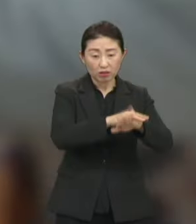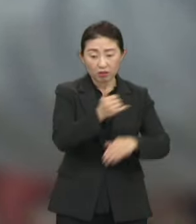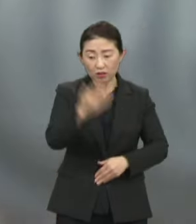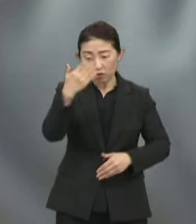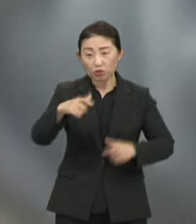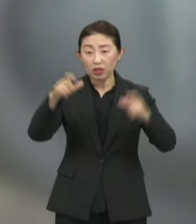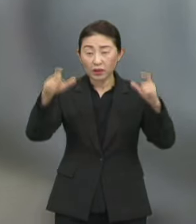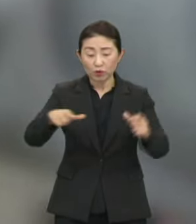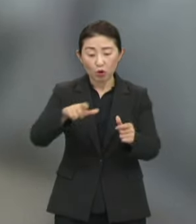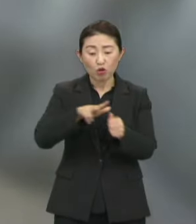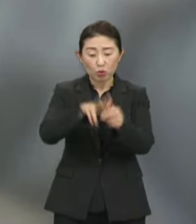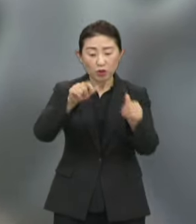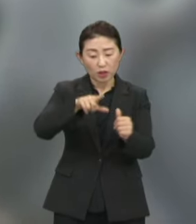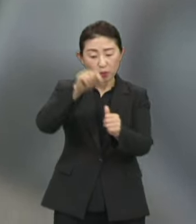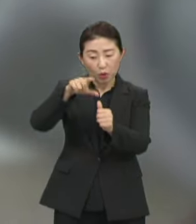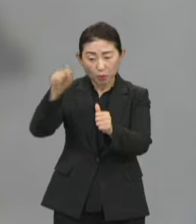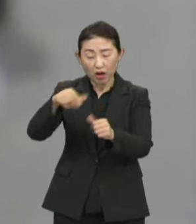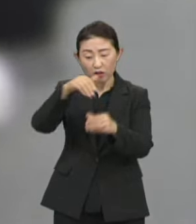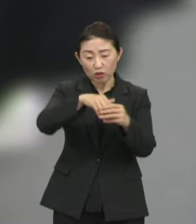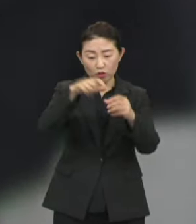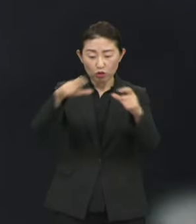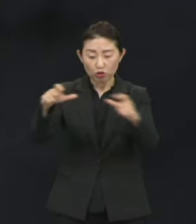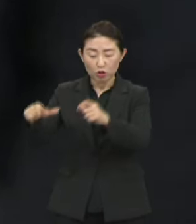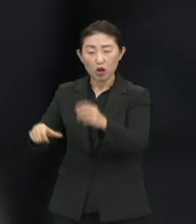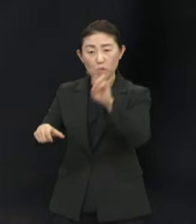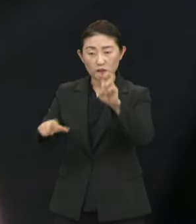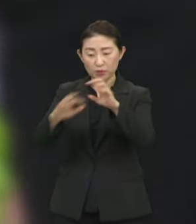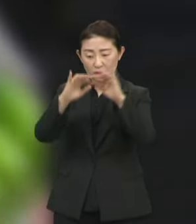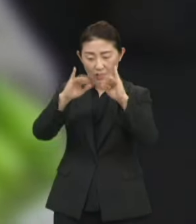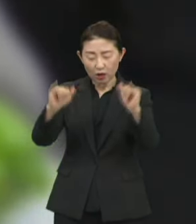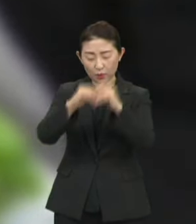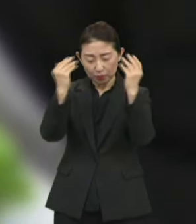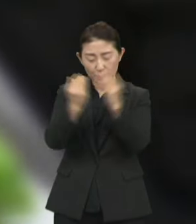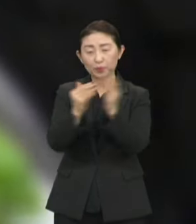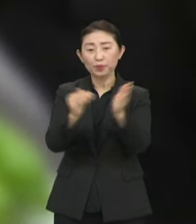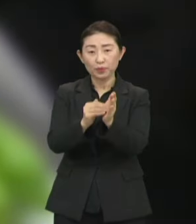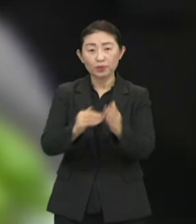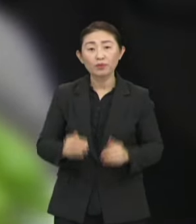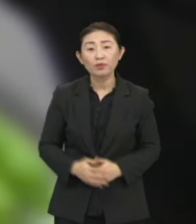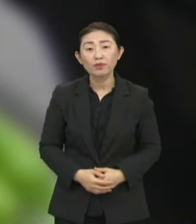세종 충남 20개 총선 선거구에 대진표도 모두 확정됐습니다